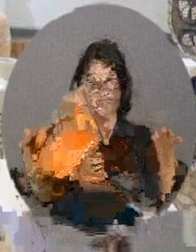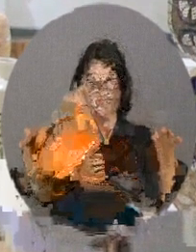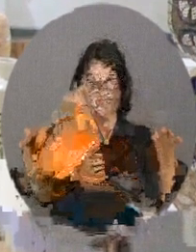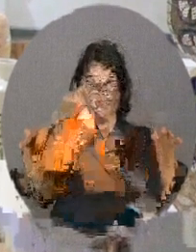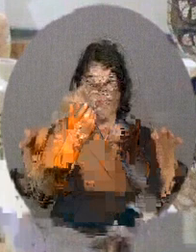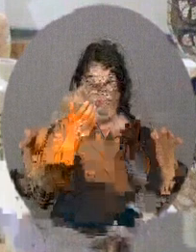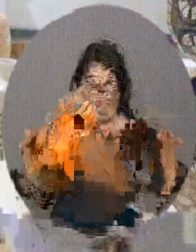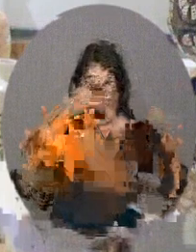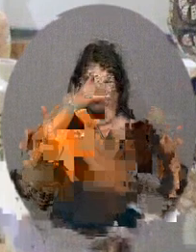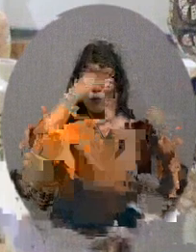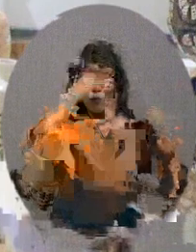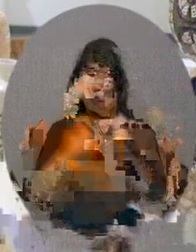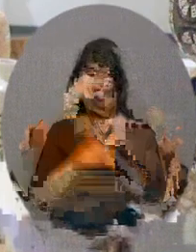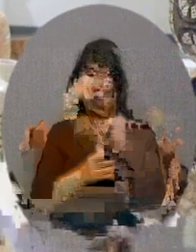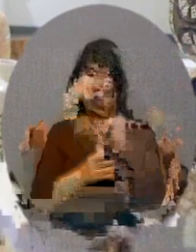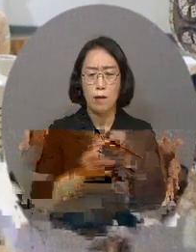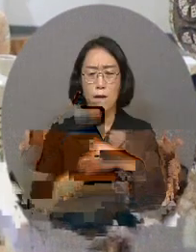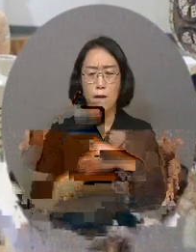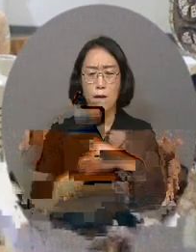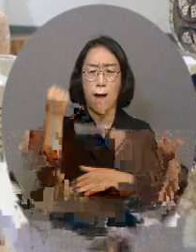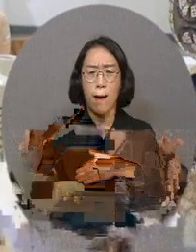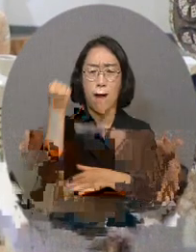현실실이 너무 노후되어서